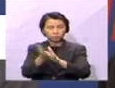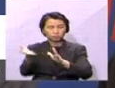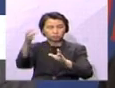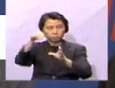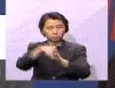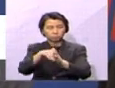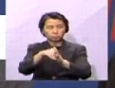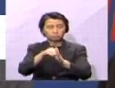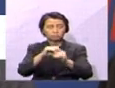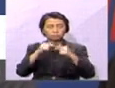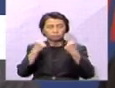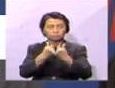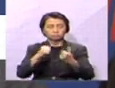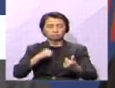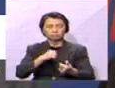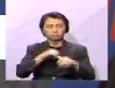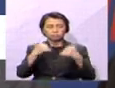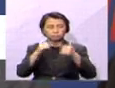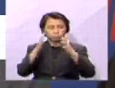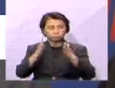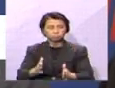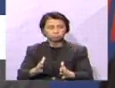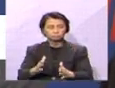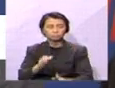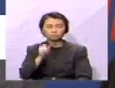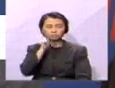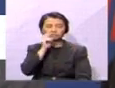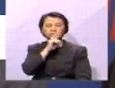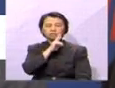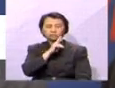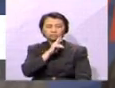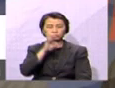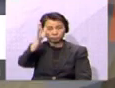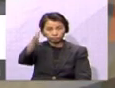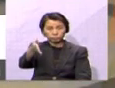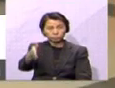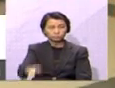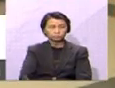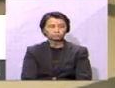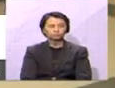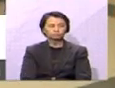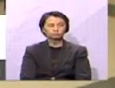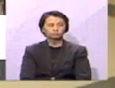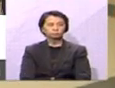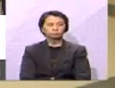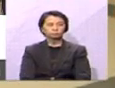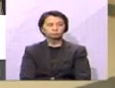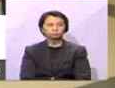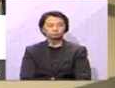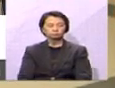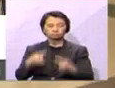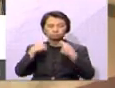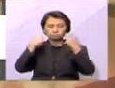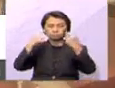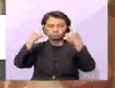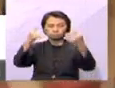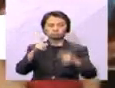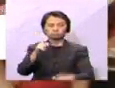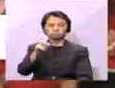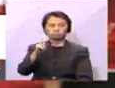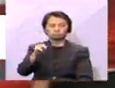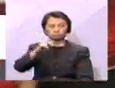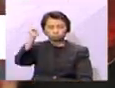ahli-ahli pasukan pemain-pemain pasukan senior satu masa nanti Selain itu kejayaan pasukan tnb